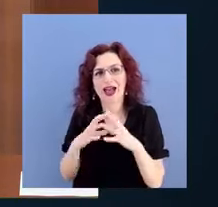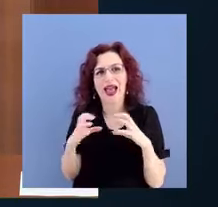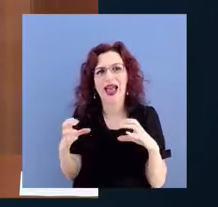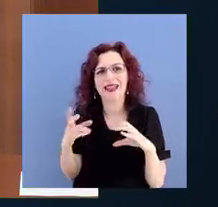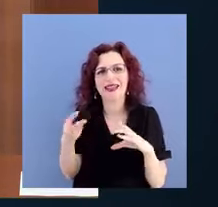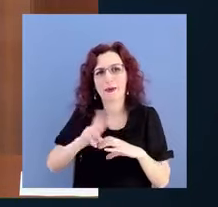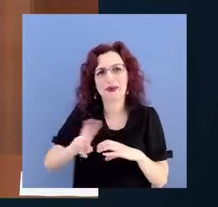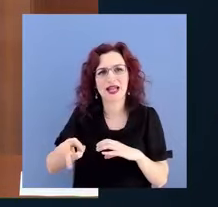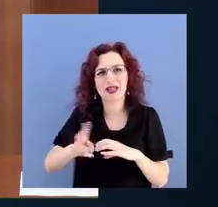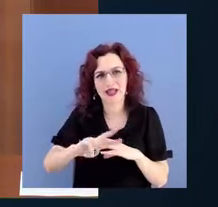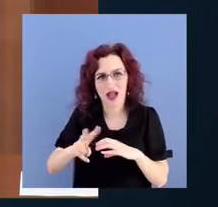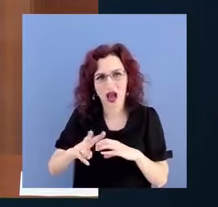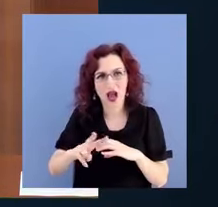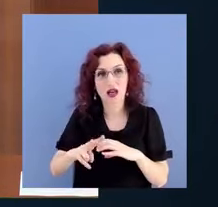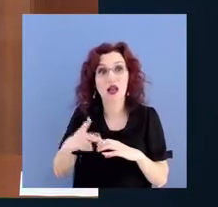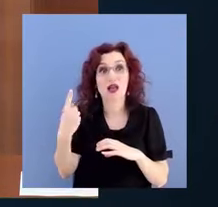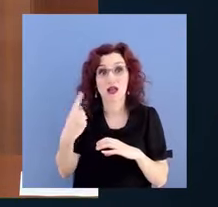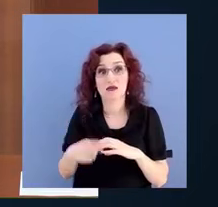questo fronte